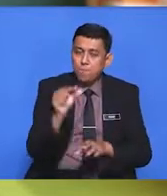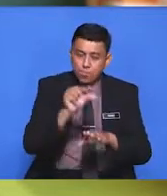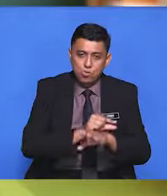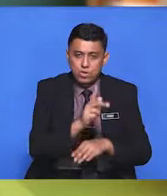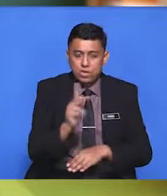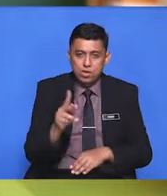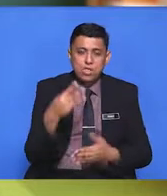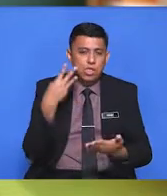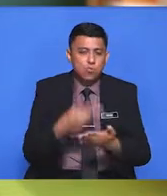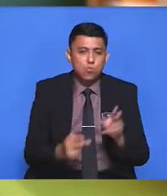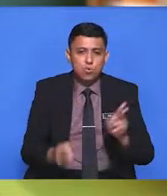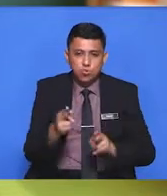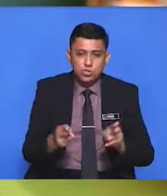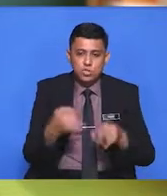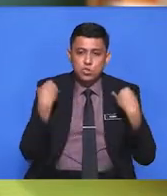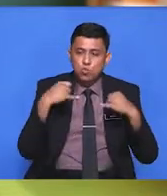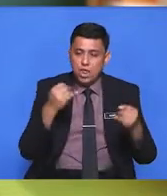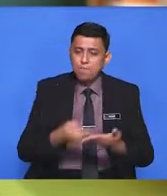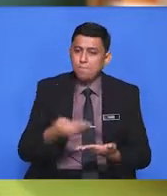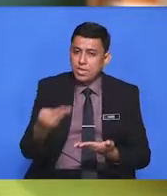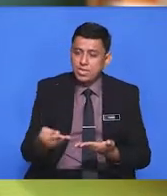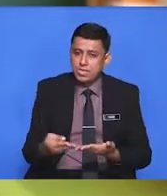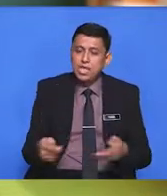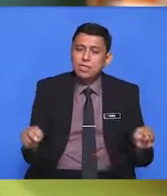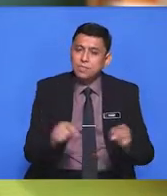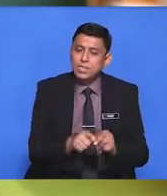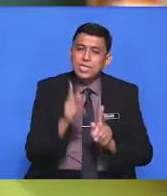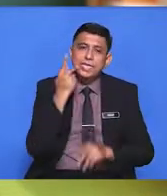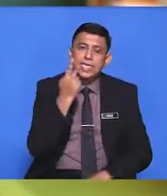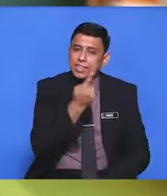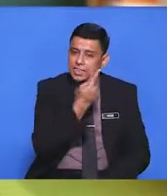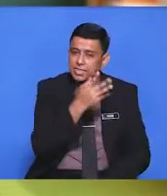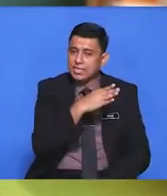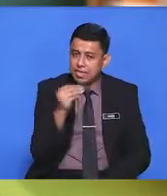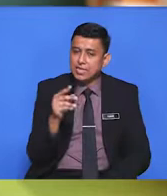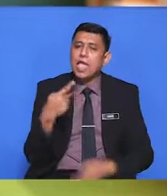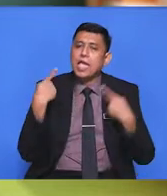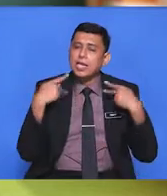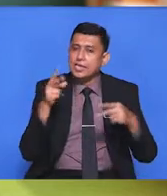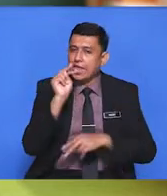menggunakan wang dalam urusan jual beli seperti di kantin atau di kedai nanti.